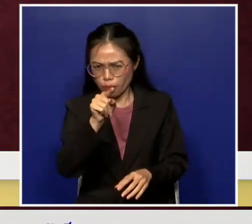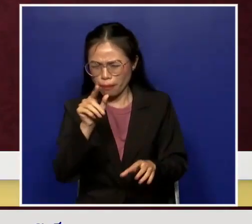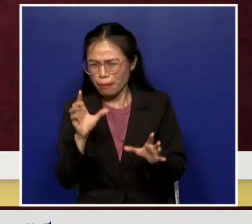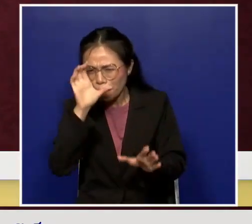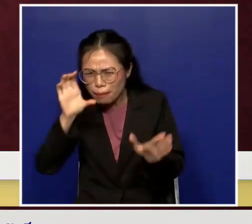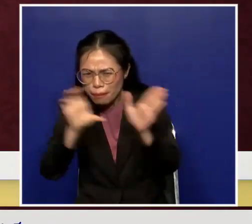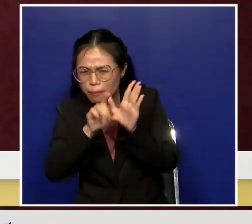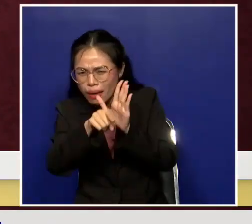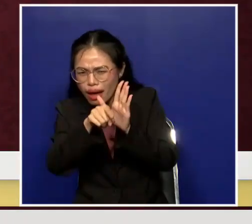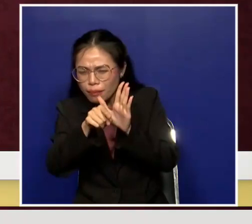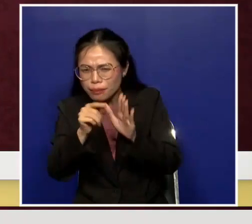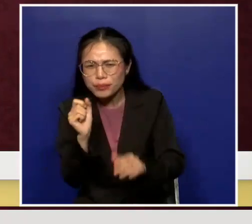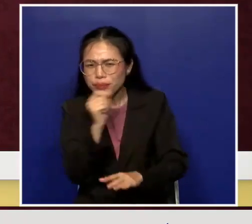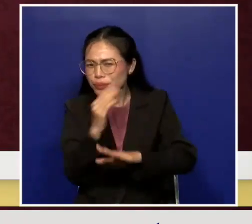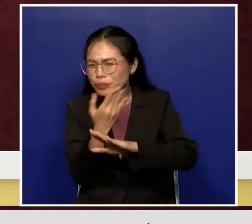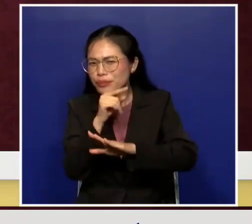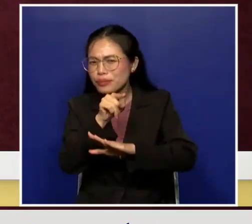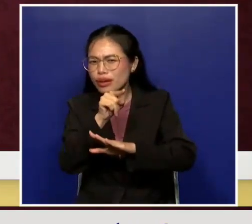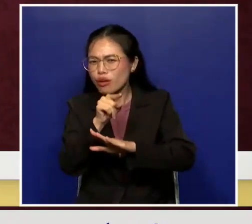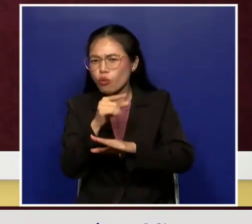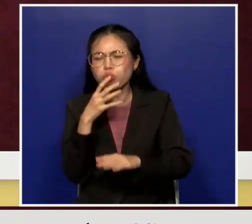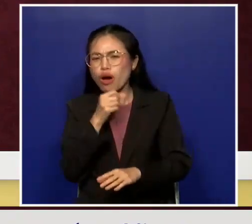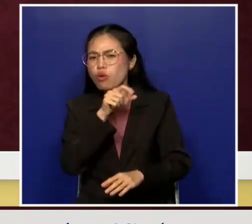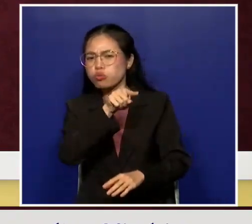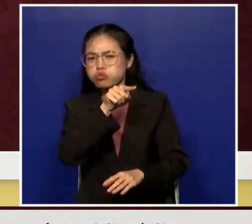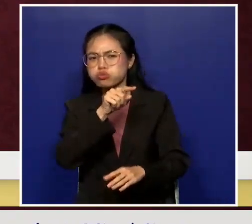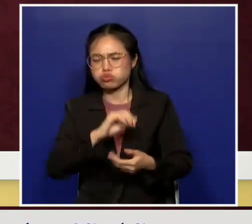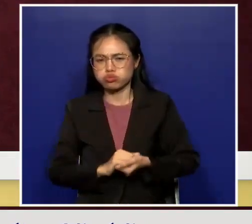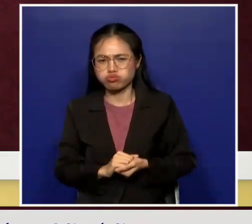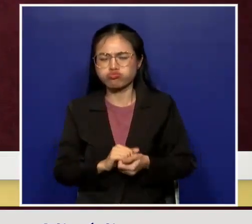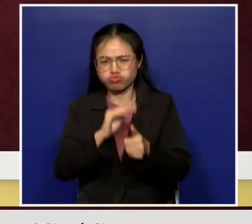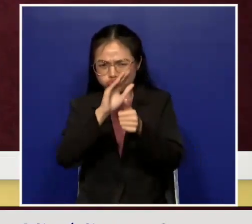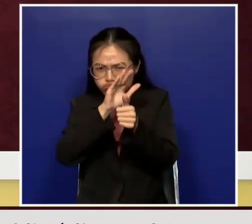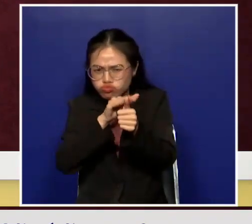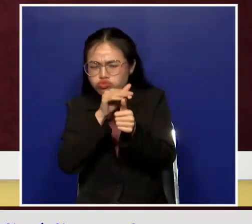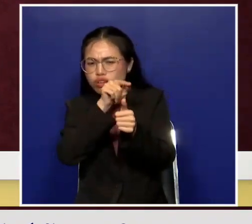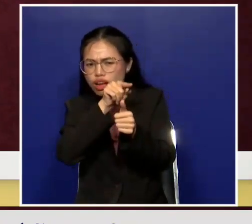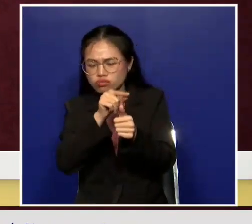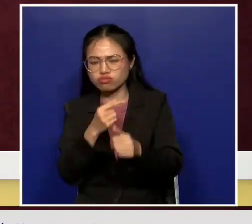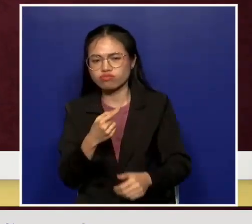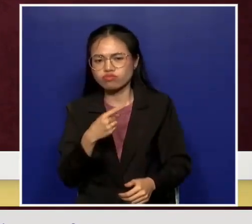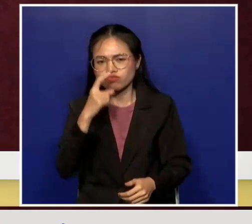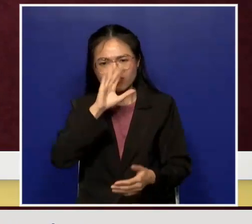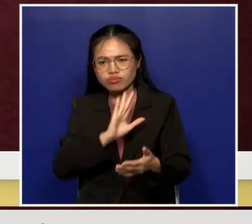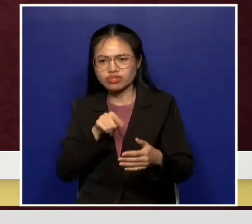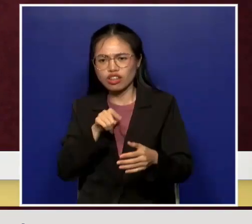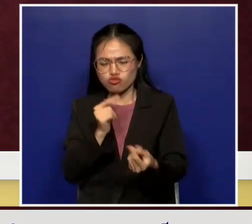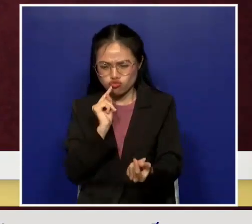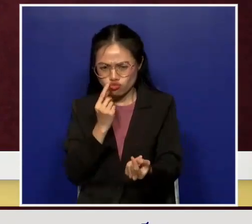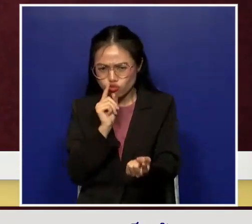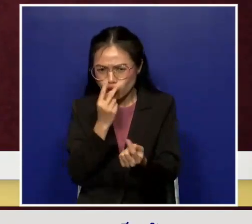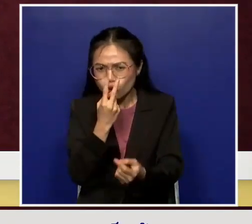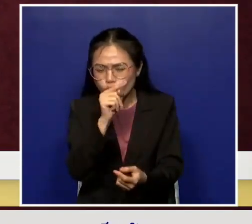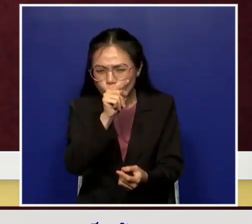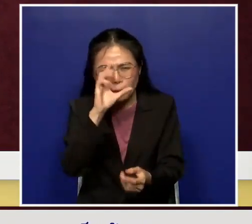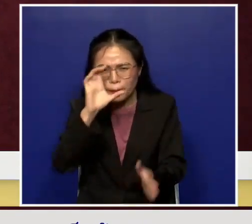พลงธรณีกันแสงหน้าผมจะร้องไห้แล้วเนี่ยสงสารประเทศไทย ควันกบตูดเลยไม่